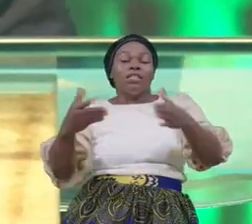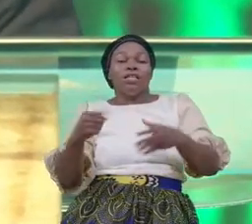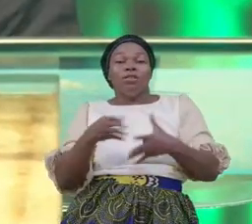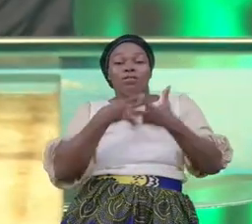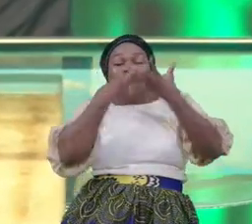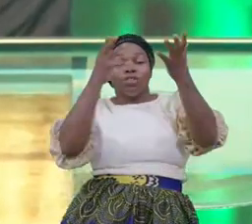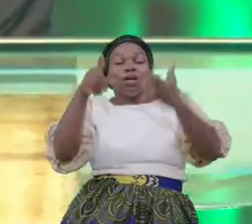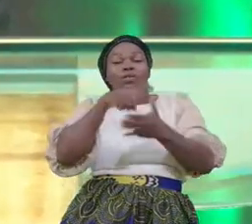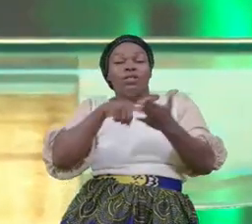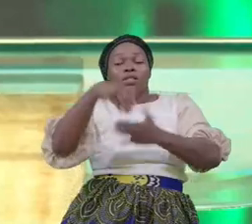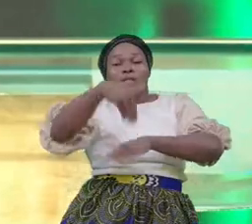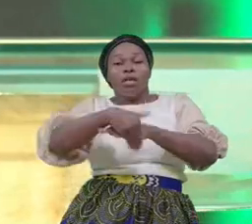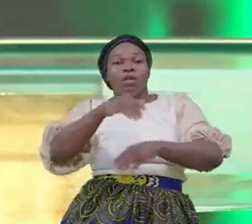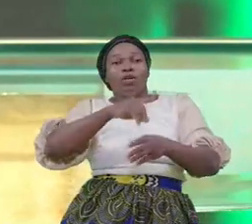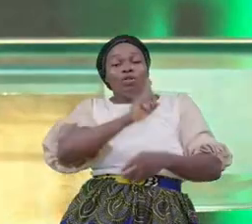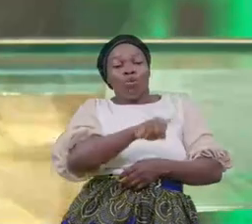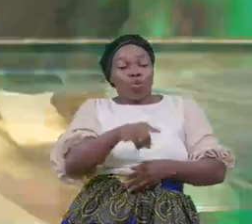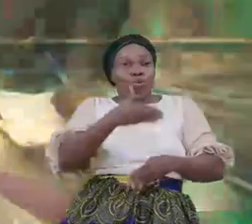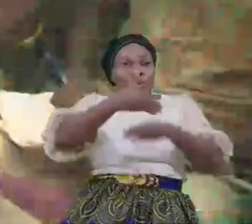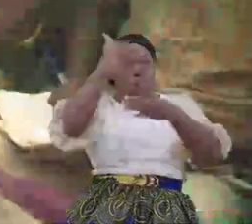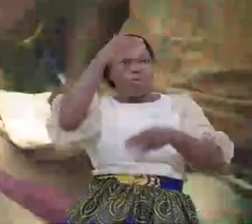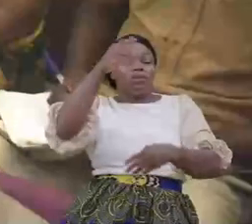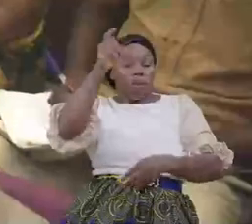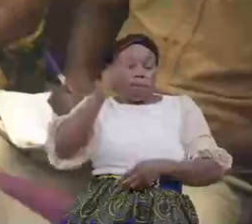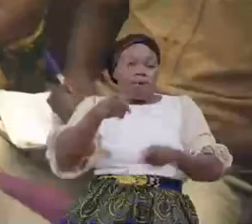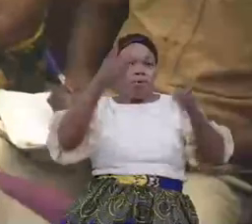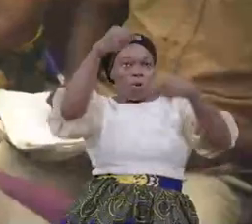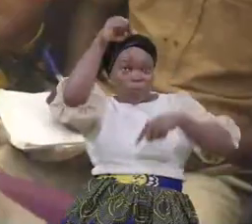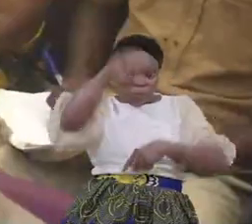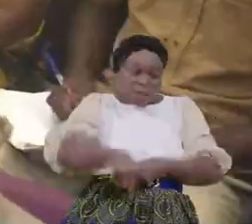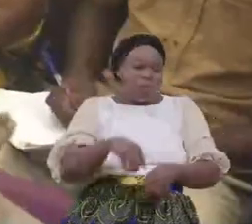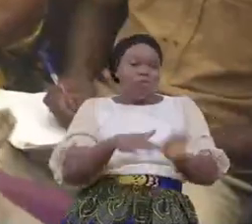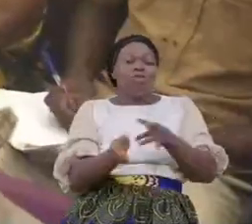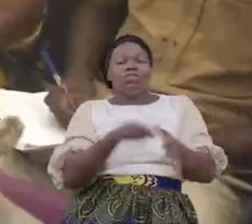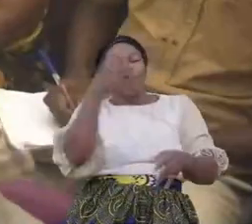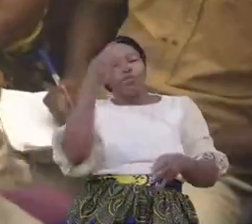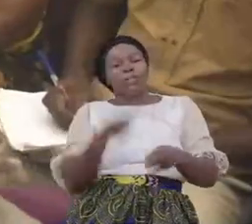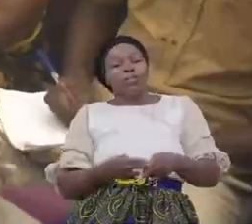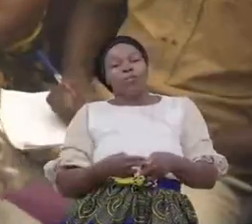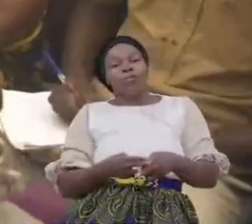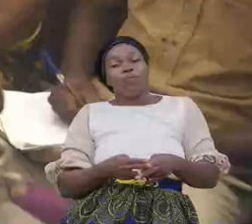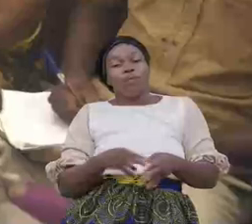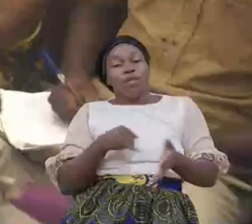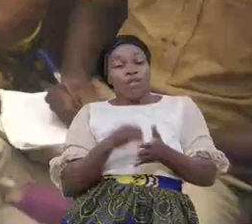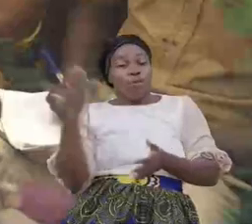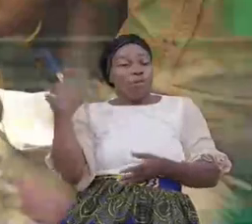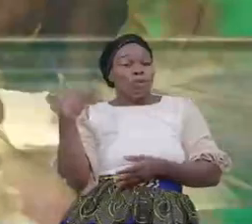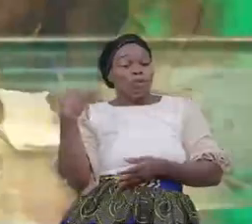ces murailles doivent tomber, elles vont tomber dans votre vie. C'était un